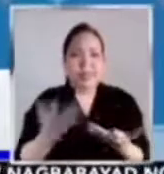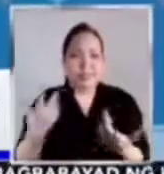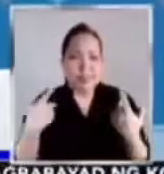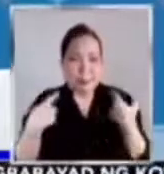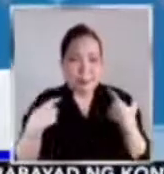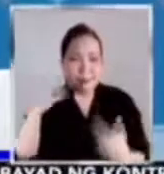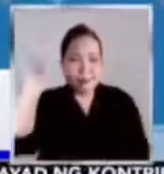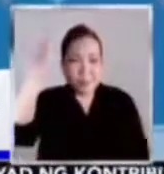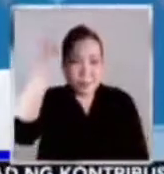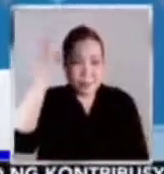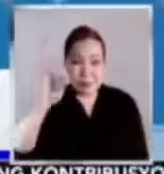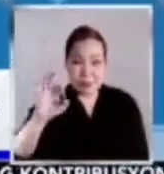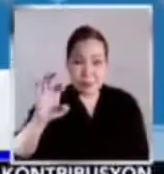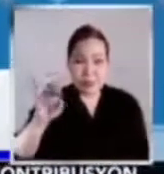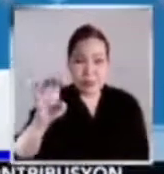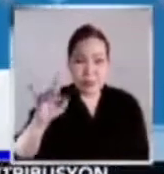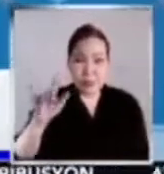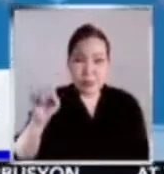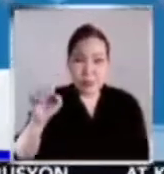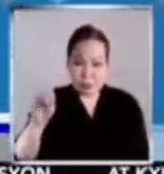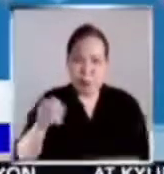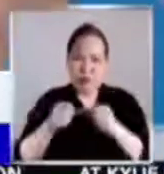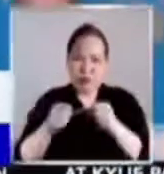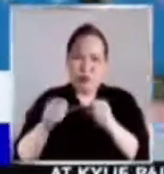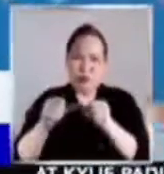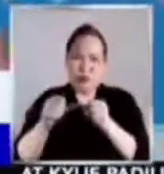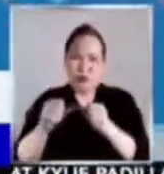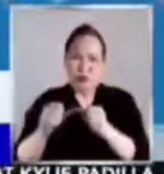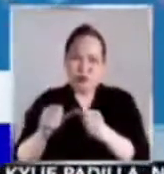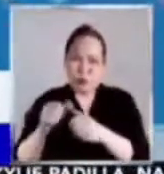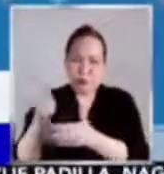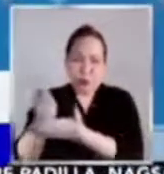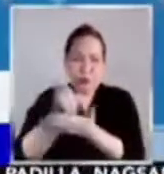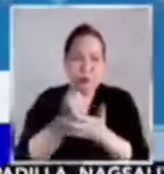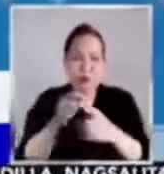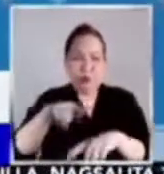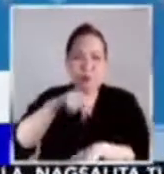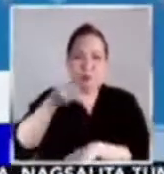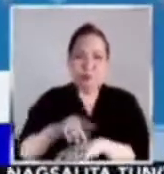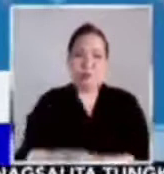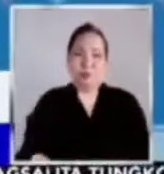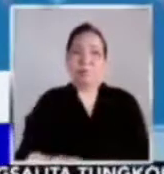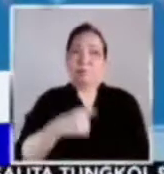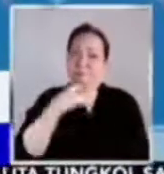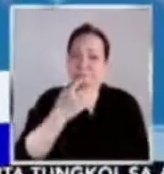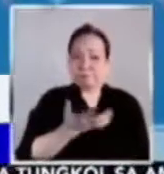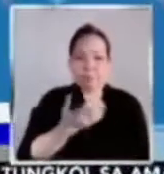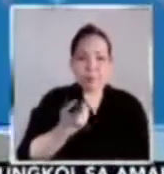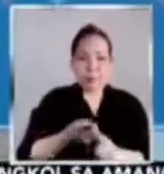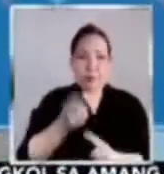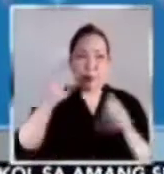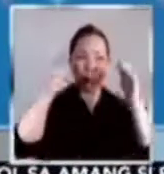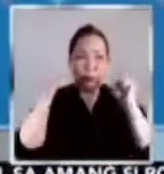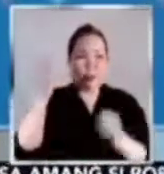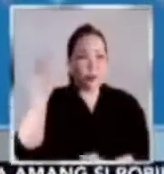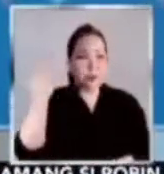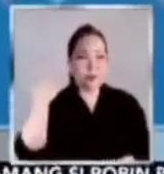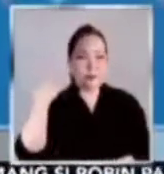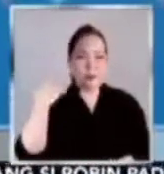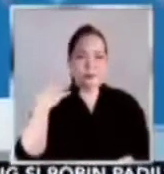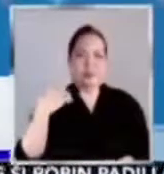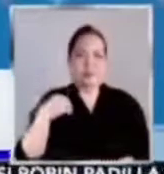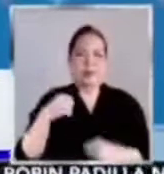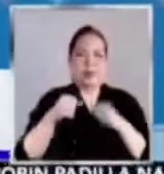the President and also based dun sa mga sinabi niya noong nakaraan, ay ipagpapatuloy niya